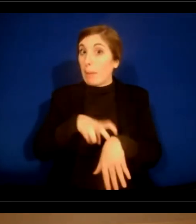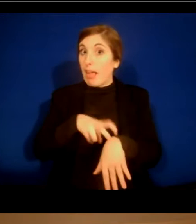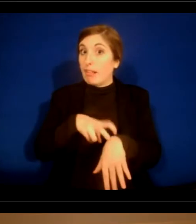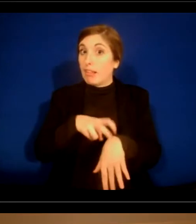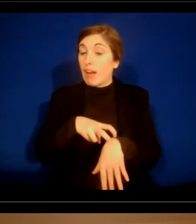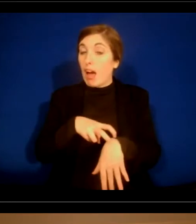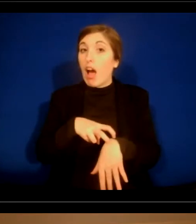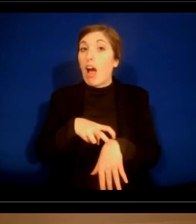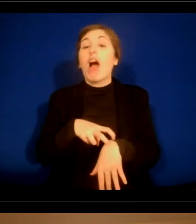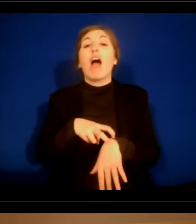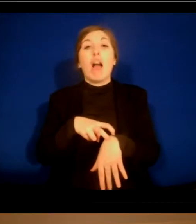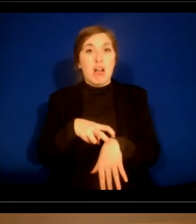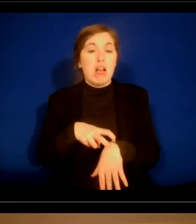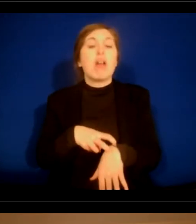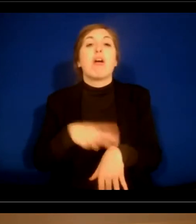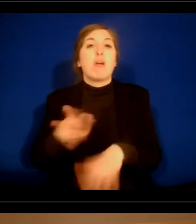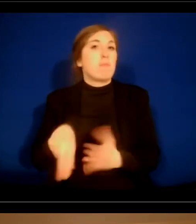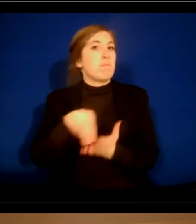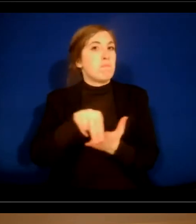vengono riferite, vengono